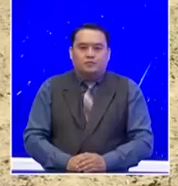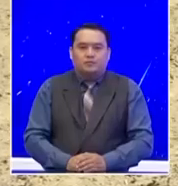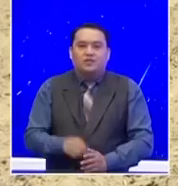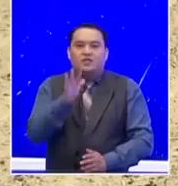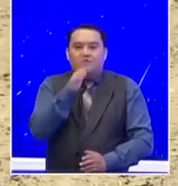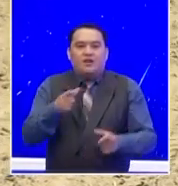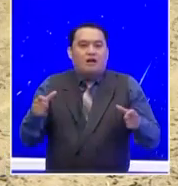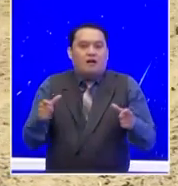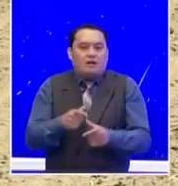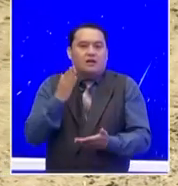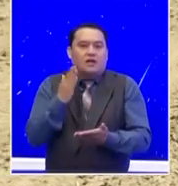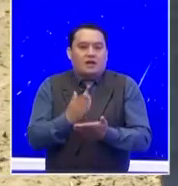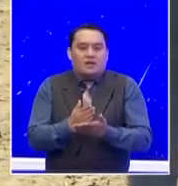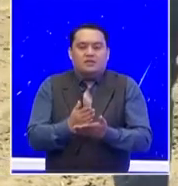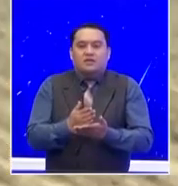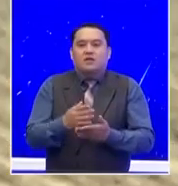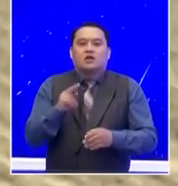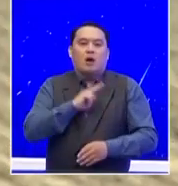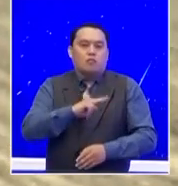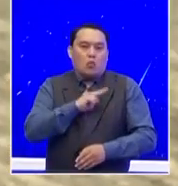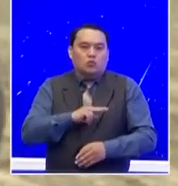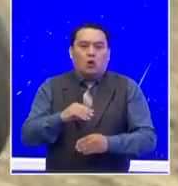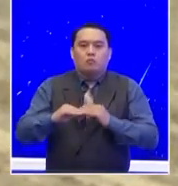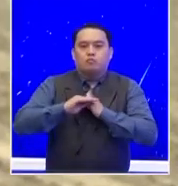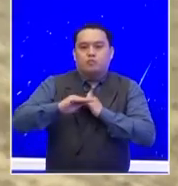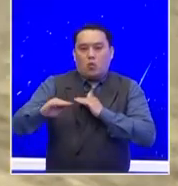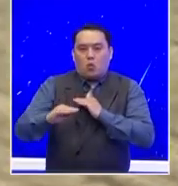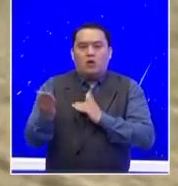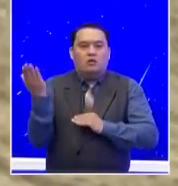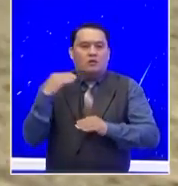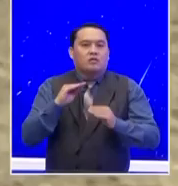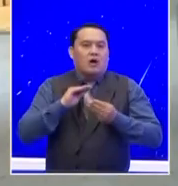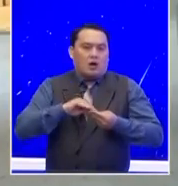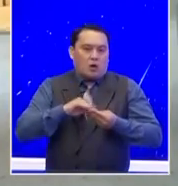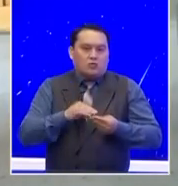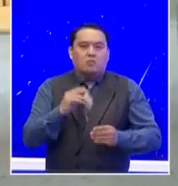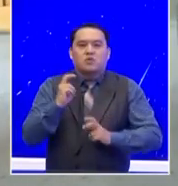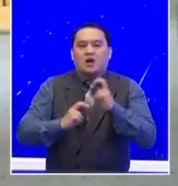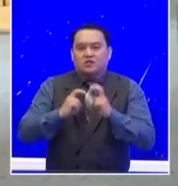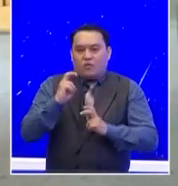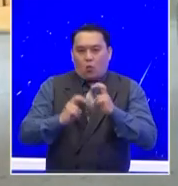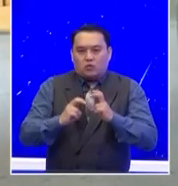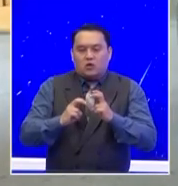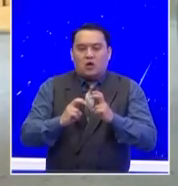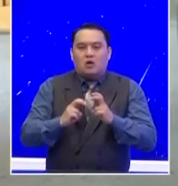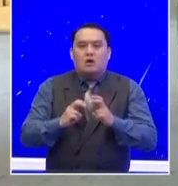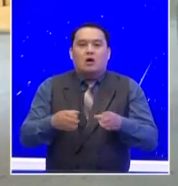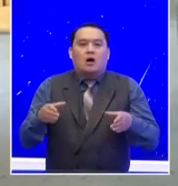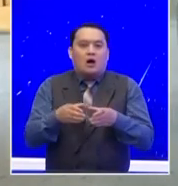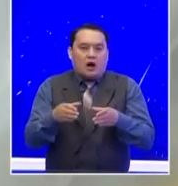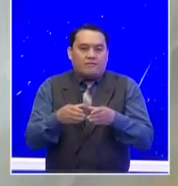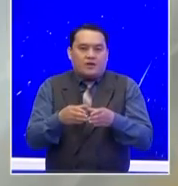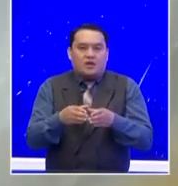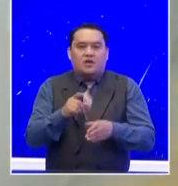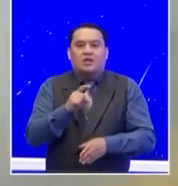период карантина есть не только у механизаторов, работающих на полях. В прежнем режиме работают и производственники. В структуру командитного